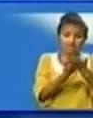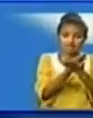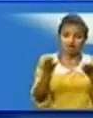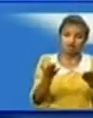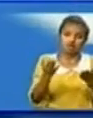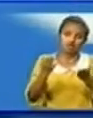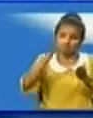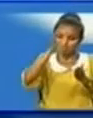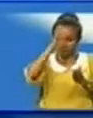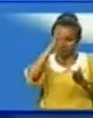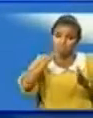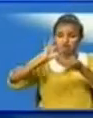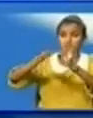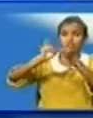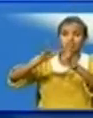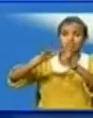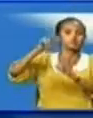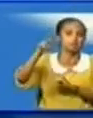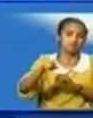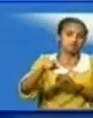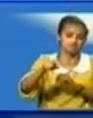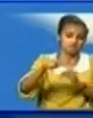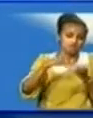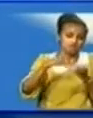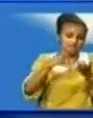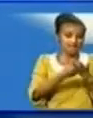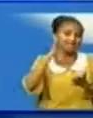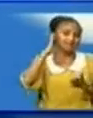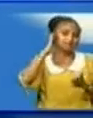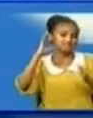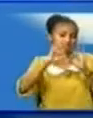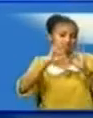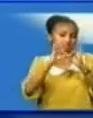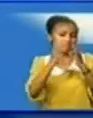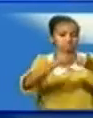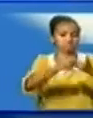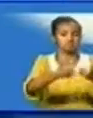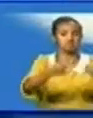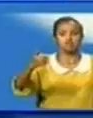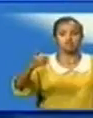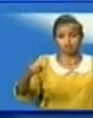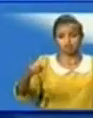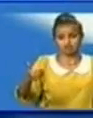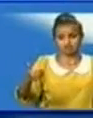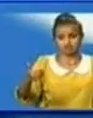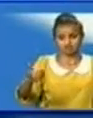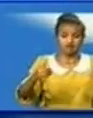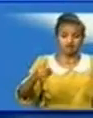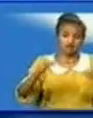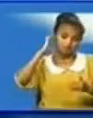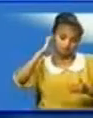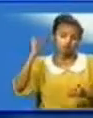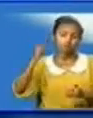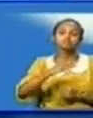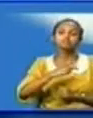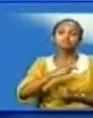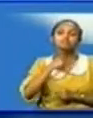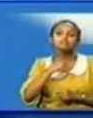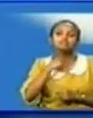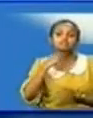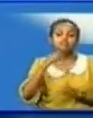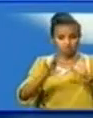አስባለሁ እዛ ቤት ውስጥ የሚደረገውን ነገር ወይ ቲቪም ሊሆን ይችላል ወይ ድራማ እየተላለፈ ከሆነ ያንን